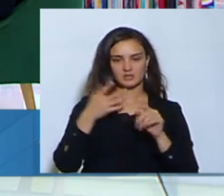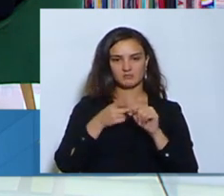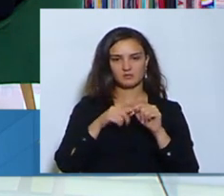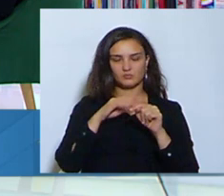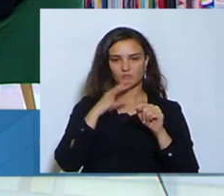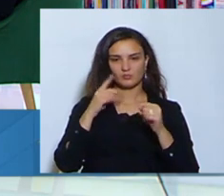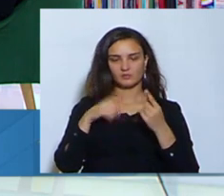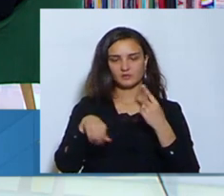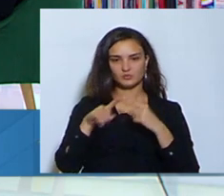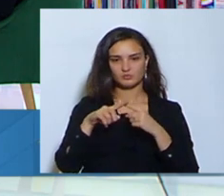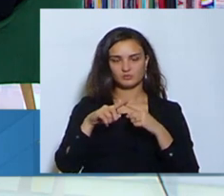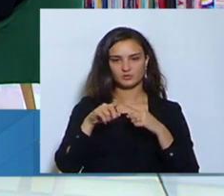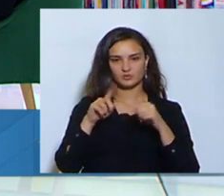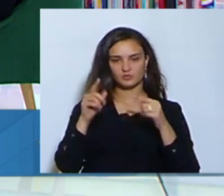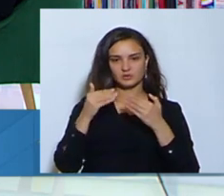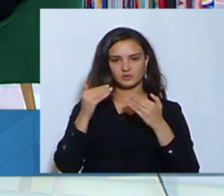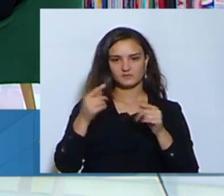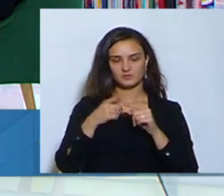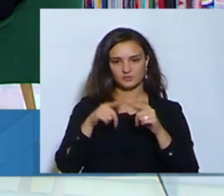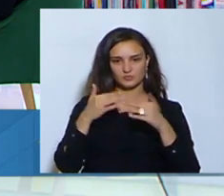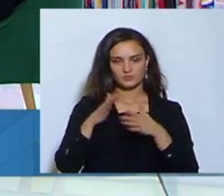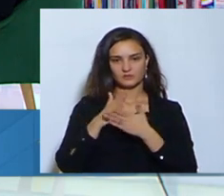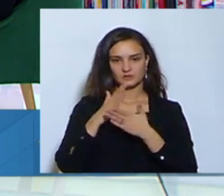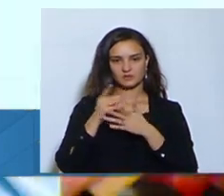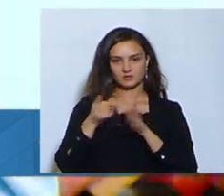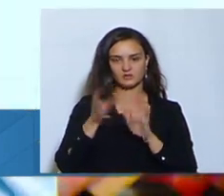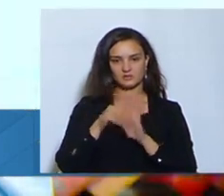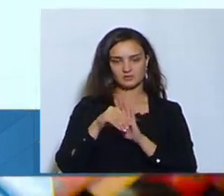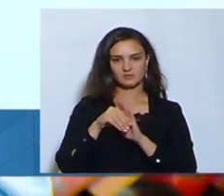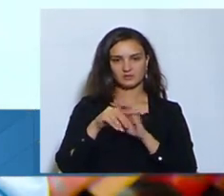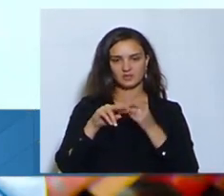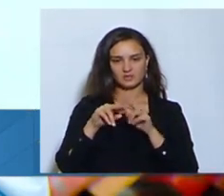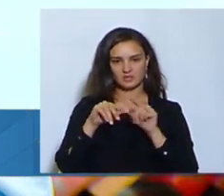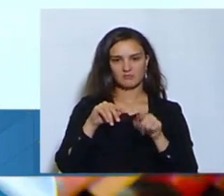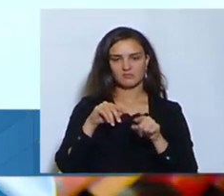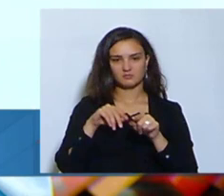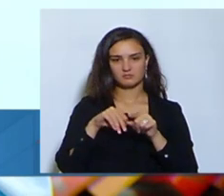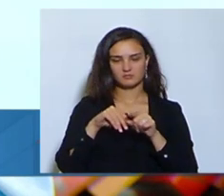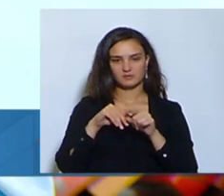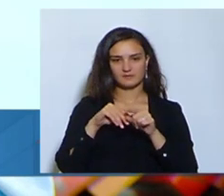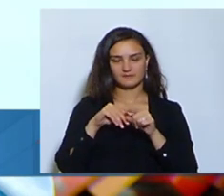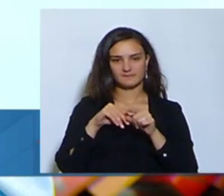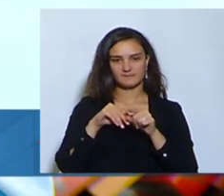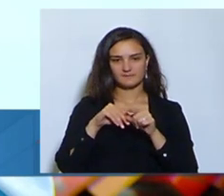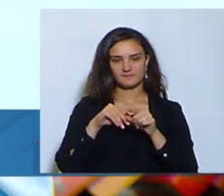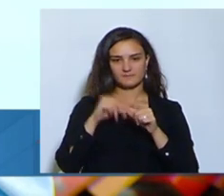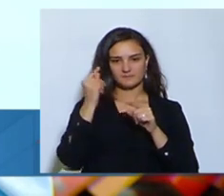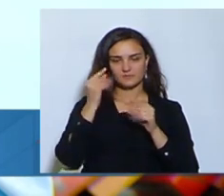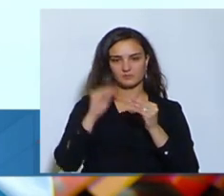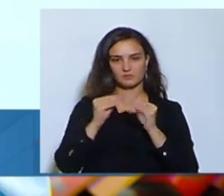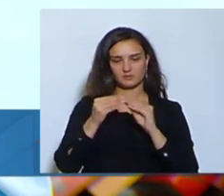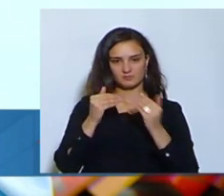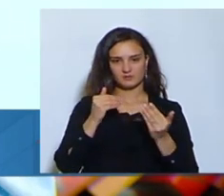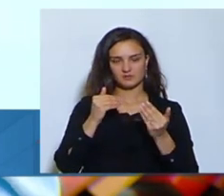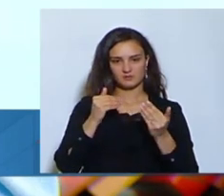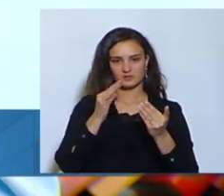მოზარდების უმრავლესობას. ზოგისთვის ეს უკვე არის ხოლმე ჩამრთველი აი ამ თქვათ ფსიქიკური